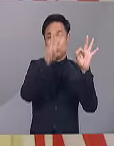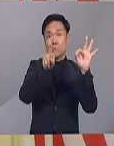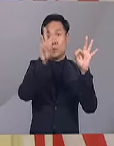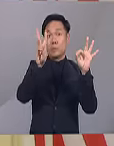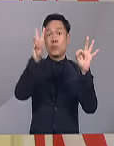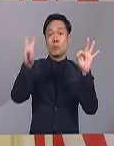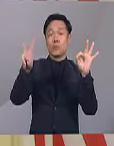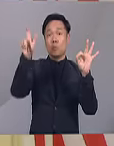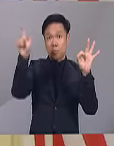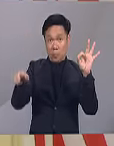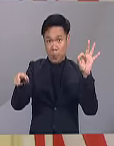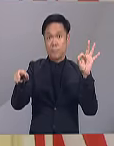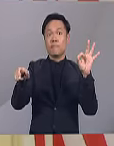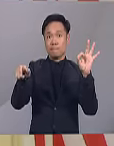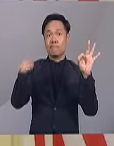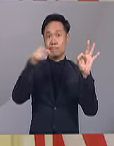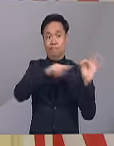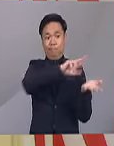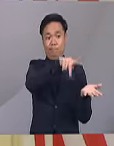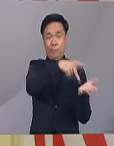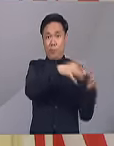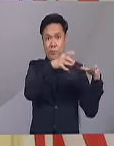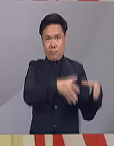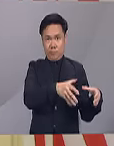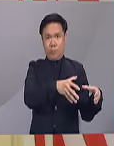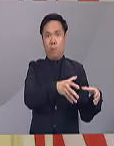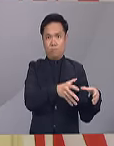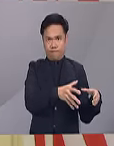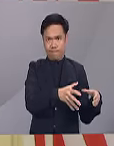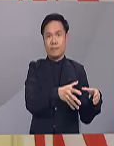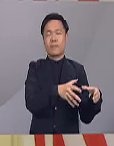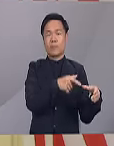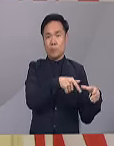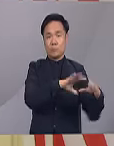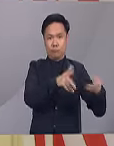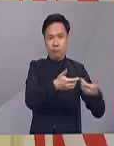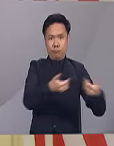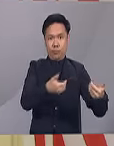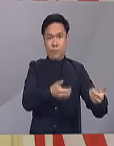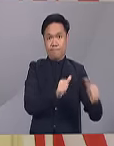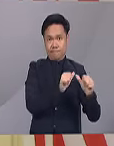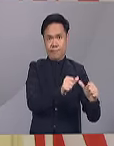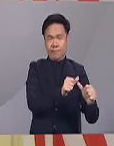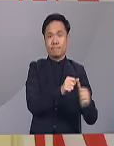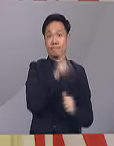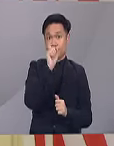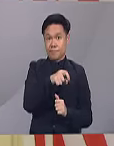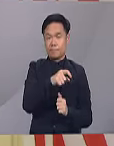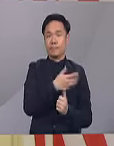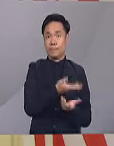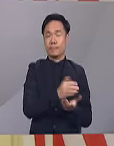19,262 individu sedang menjalani proses kuarantin wajib. Semalam,